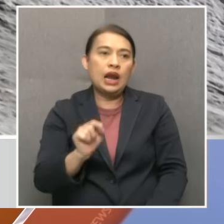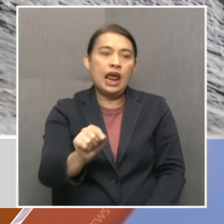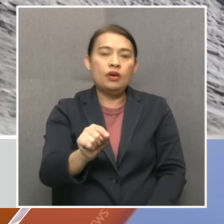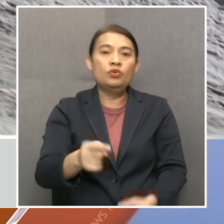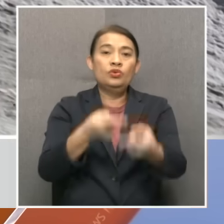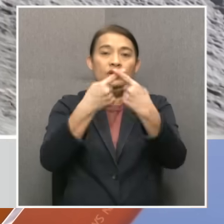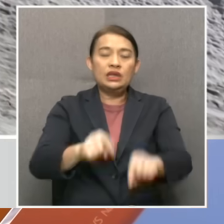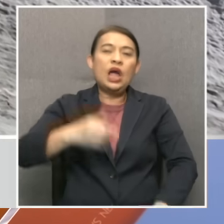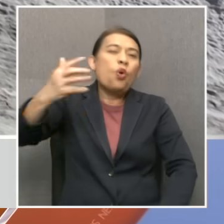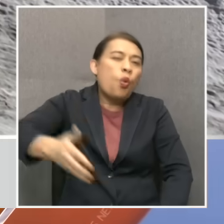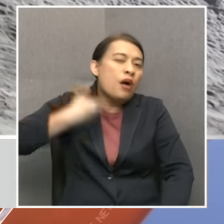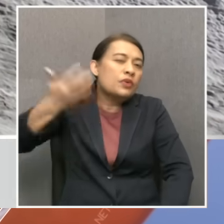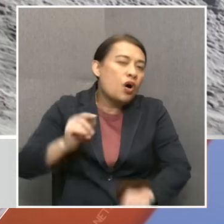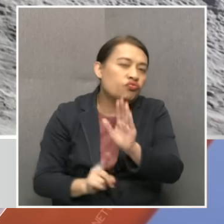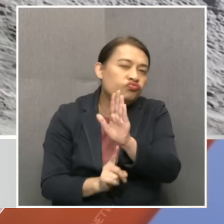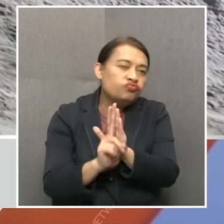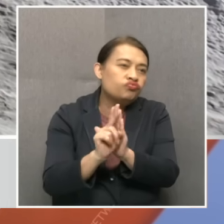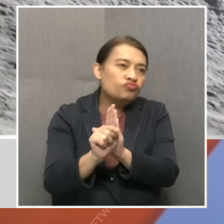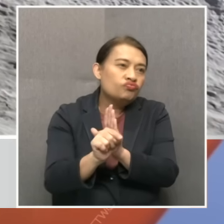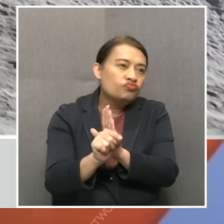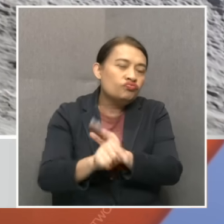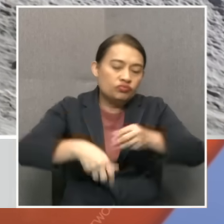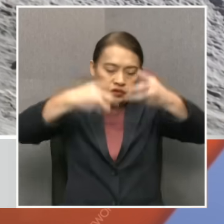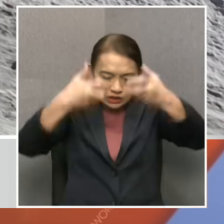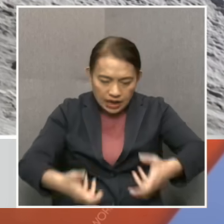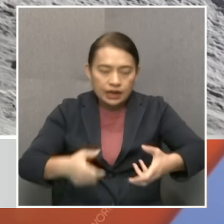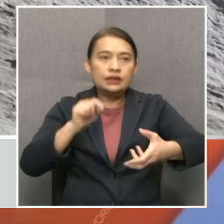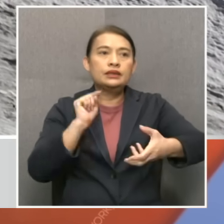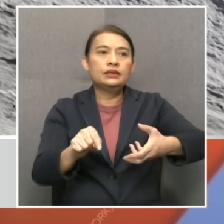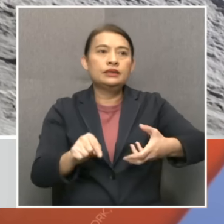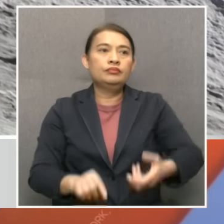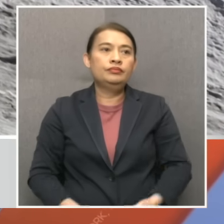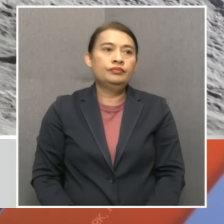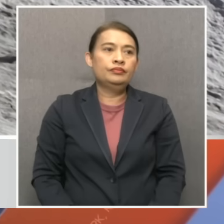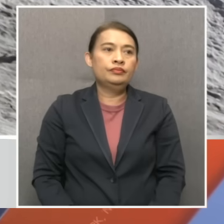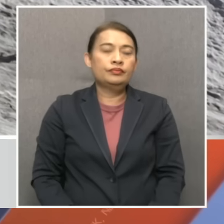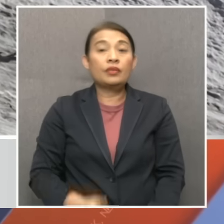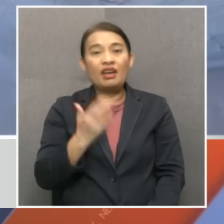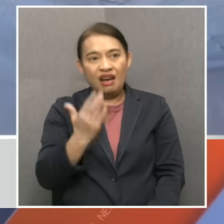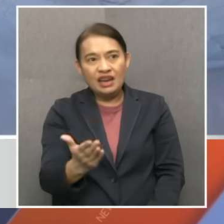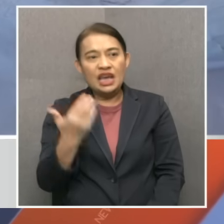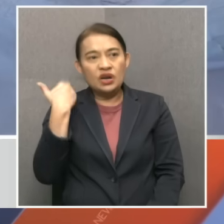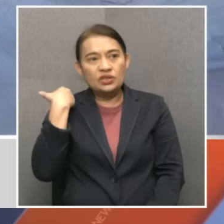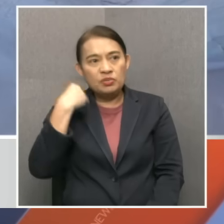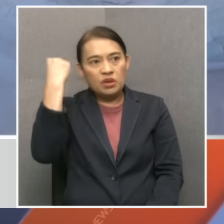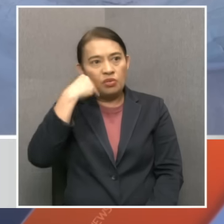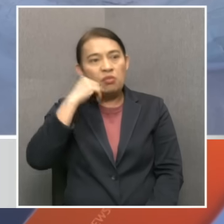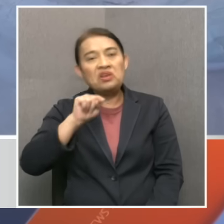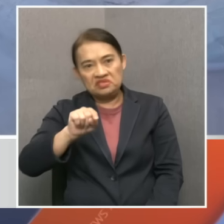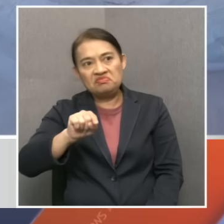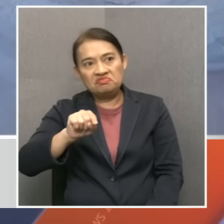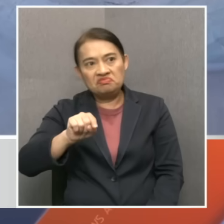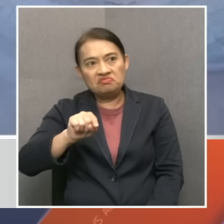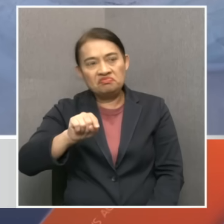ขึ้นเนี่ยมันก็จะไปทำให้มันรุนแรงขึ้นนะเพราะเหตุการณ์อย่างเงี้ยผมคิดว่ามันจะเกิดถี่ขึ้นนะครับแล้วก็ทำ